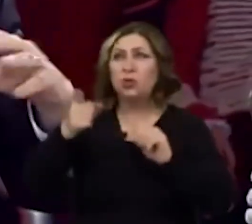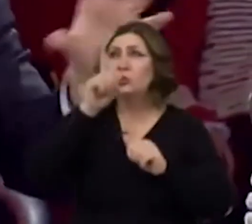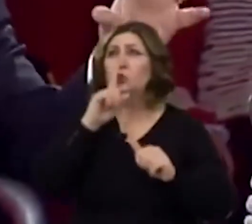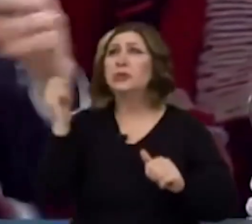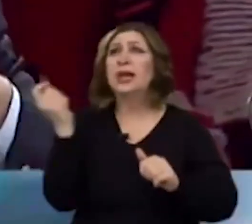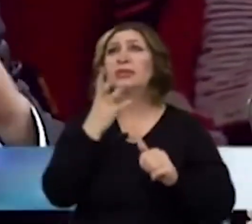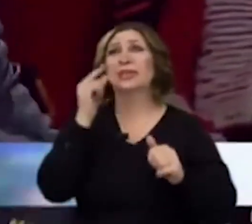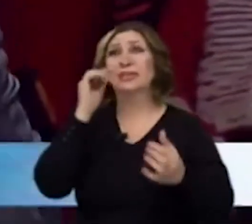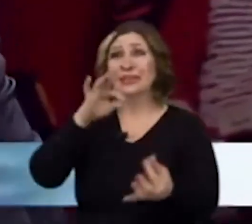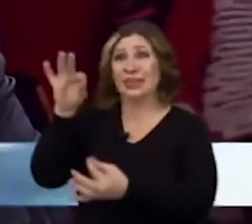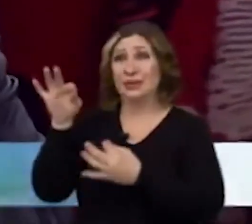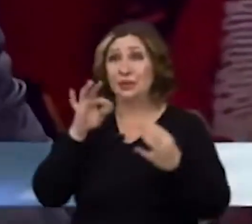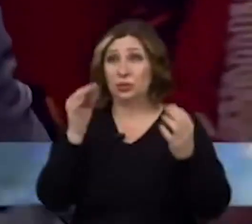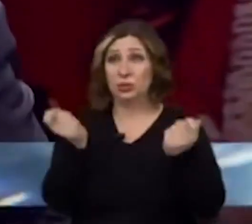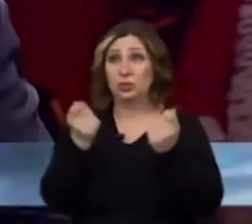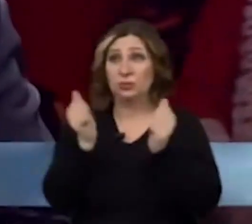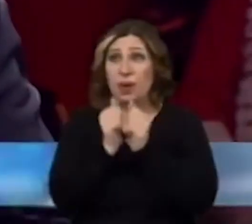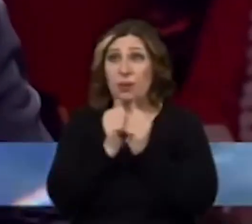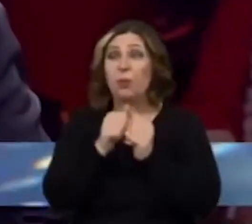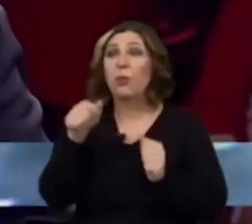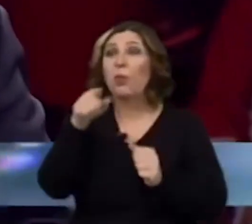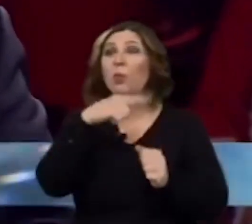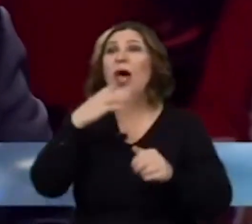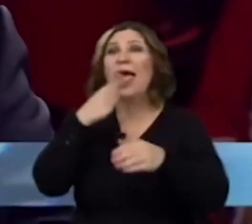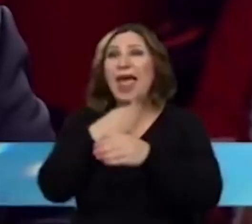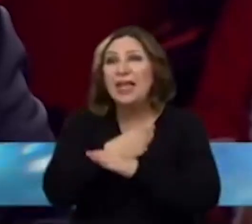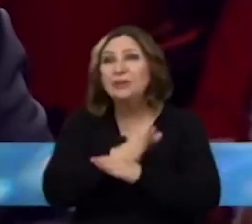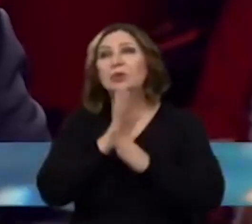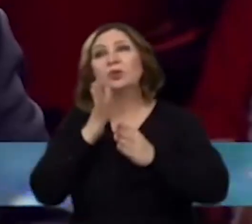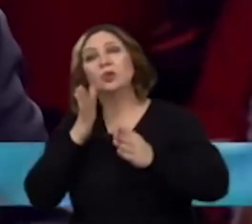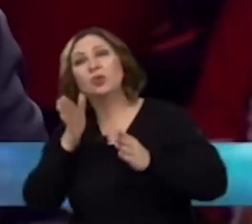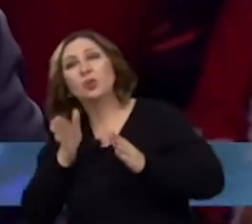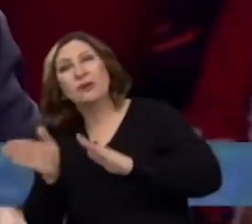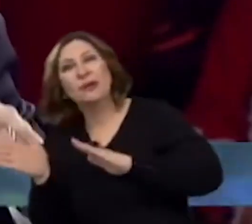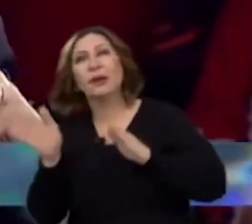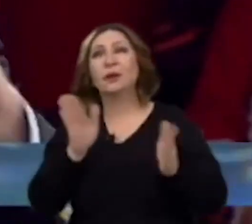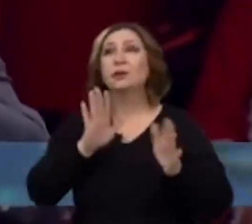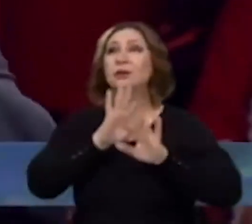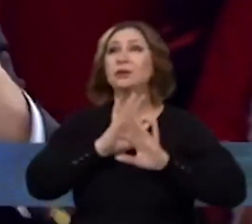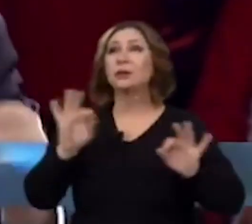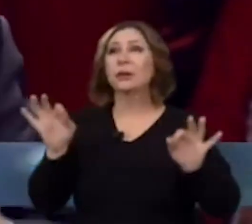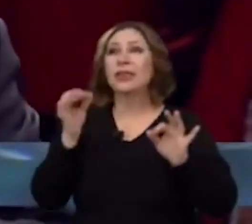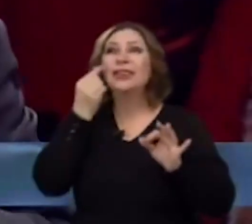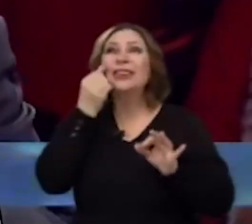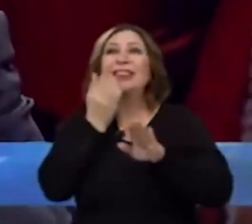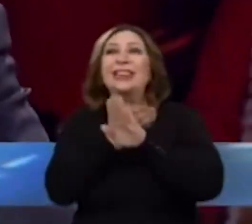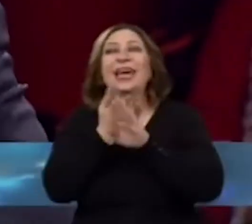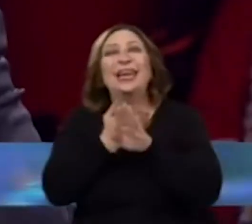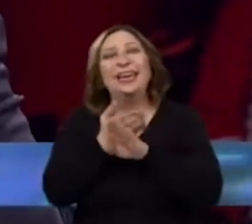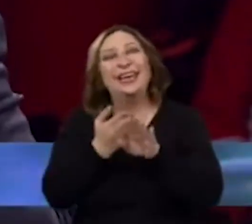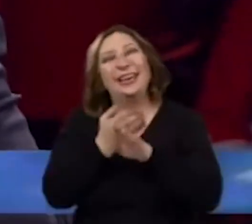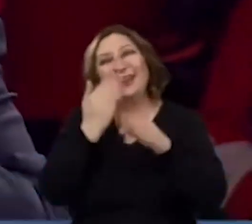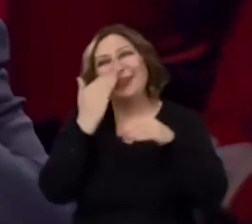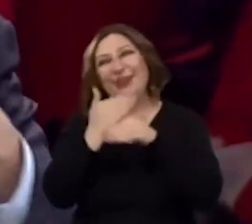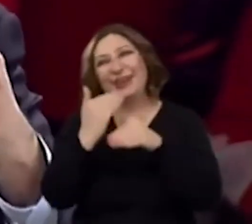insanla çalıştım. Stüdyo partneri. Bu eğrisi doğrusuna denk geldi. Tıpkı ten uyumu gibi diyelim veya... Aman